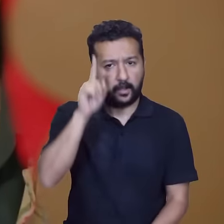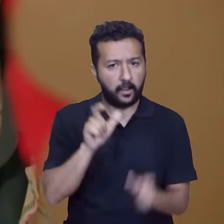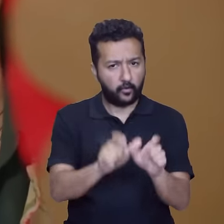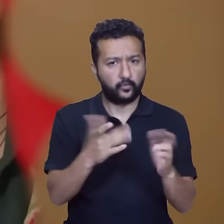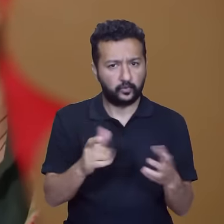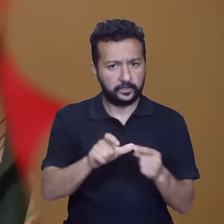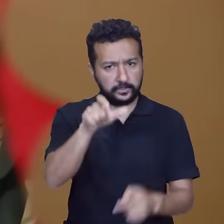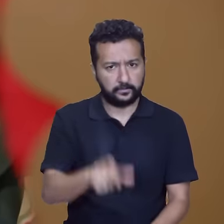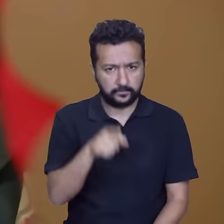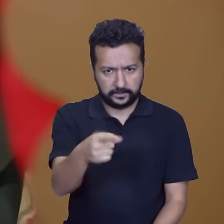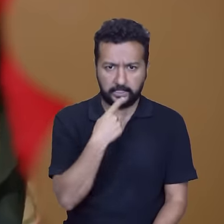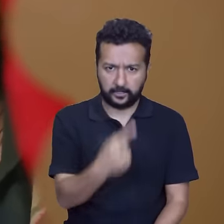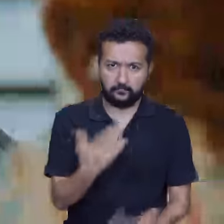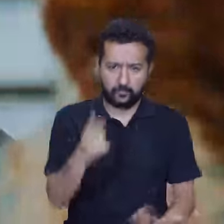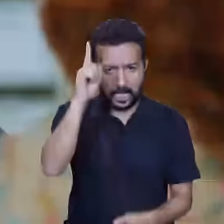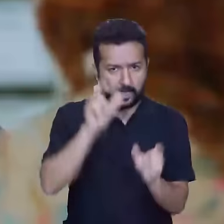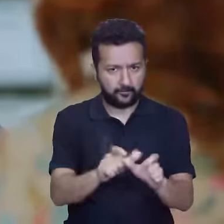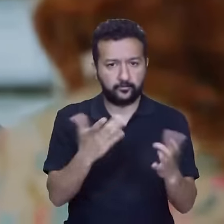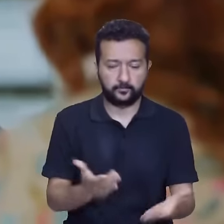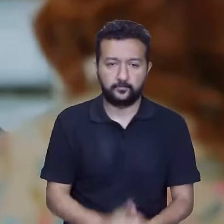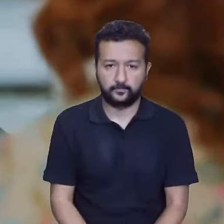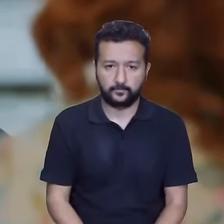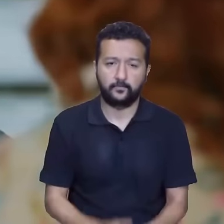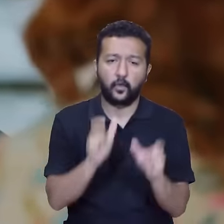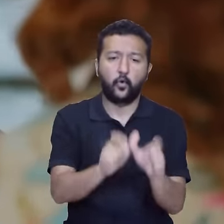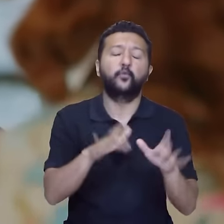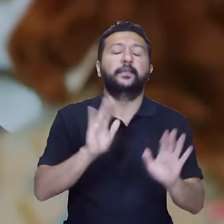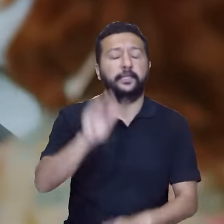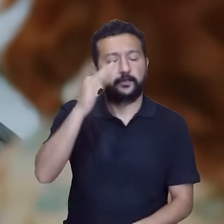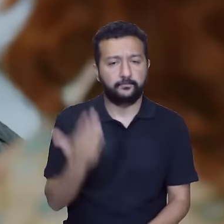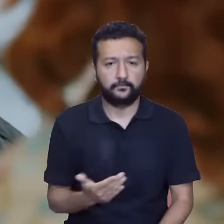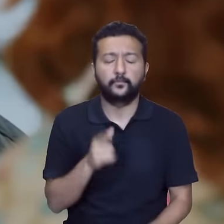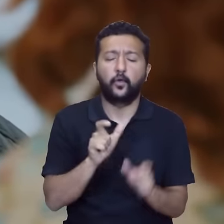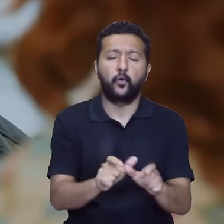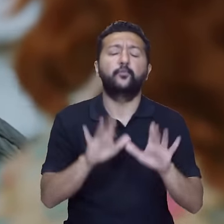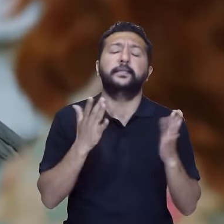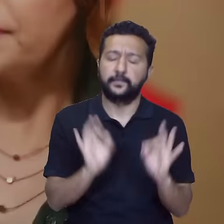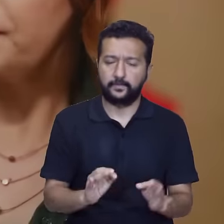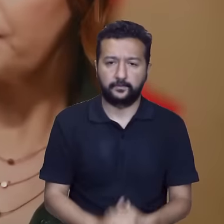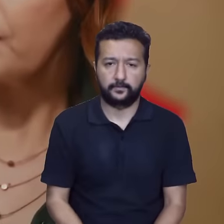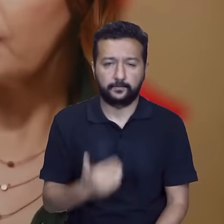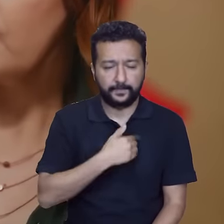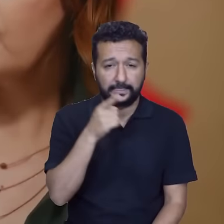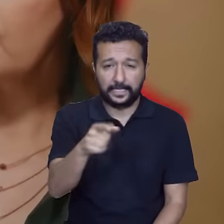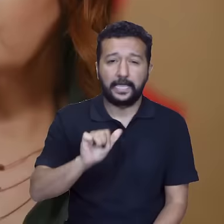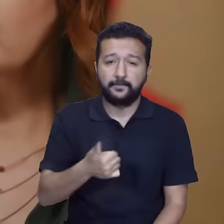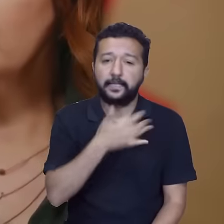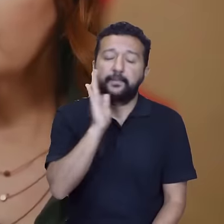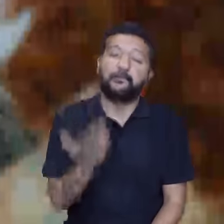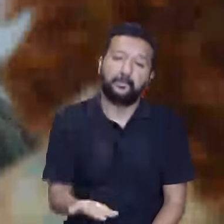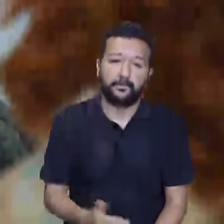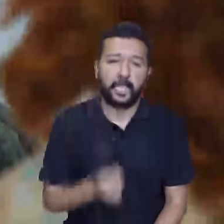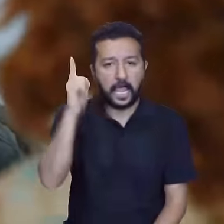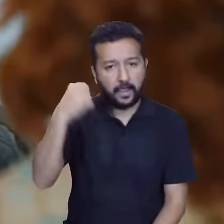Allah korusun Şener'im, sen ne diyorsun? Allah korusun. Korumasın hayatım. Korumasın, evet. Ben senin kıymetini bilemedim